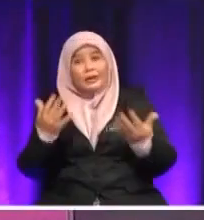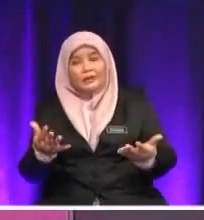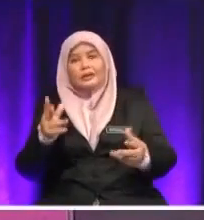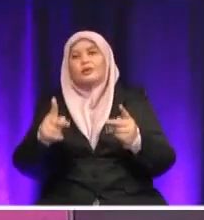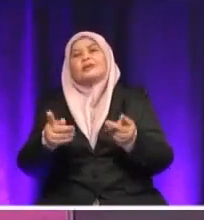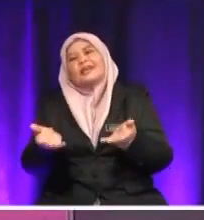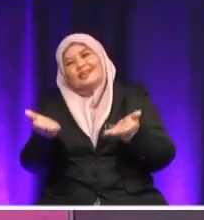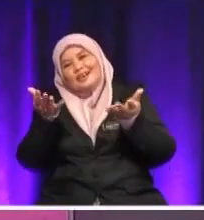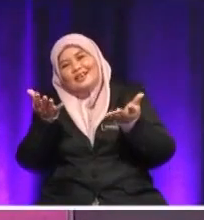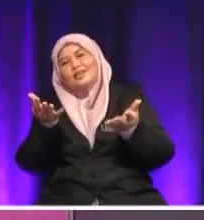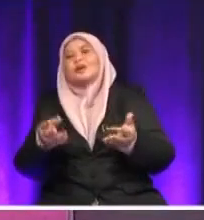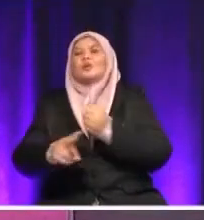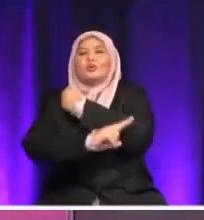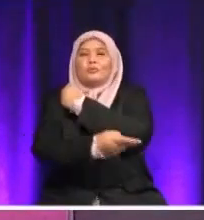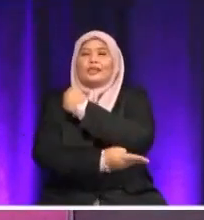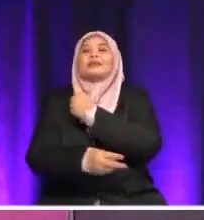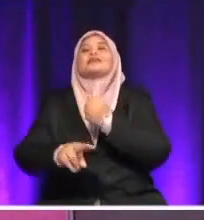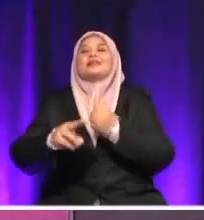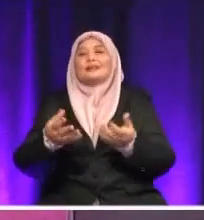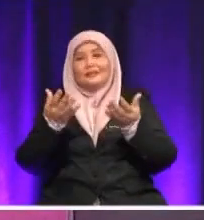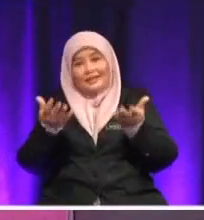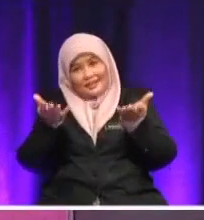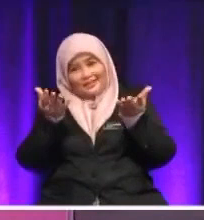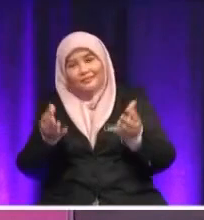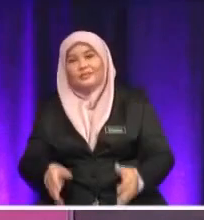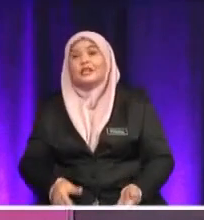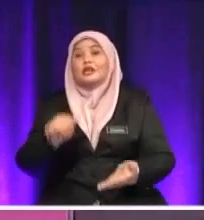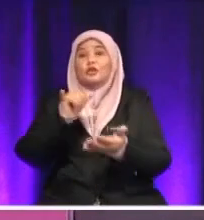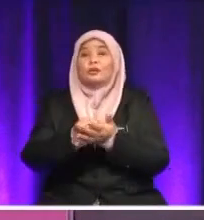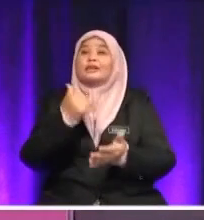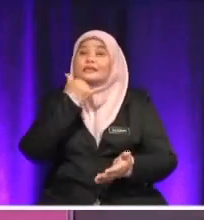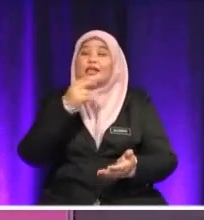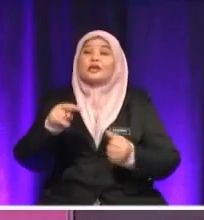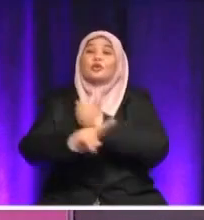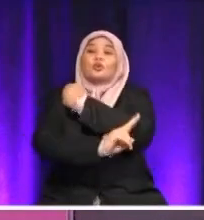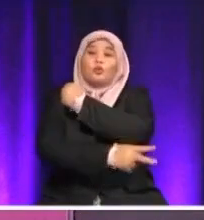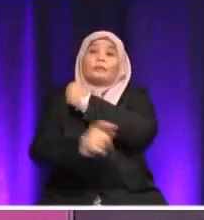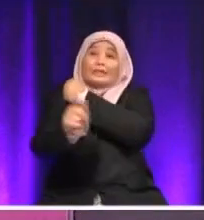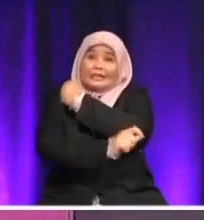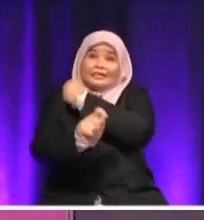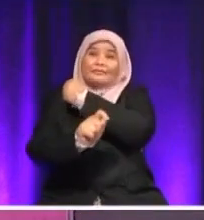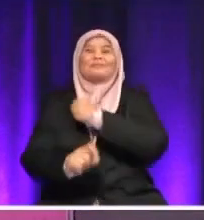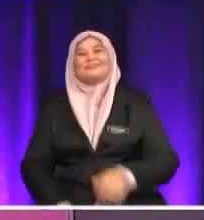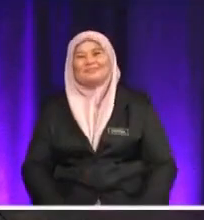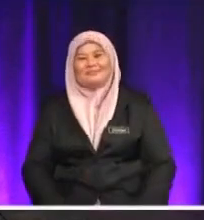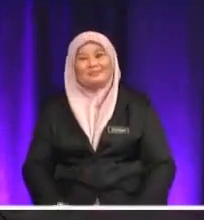kesalahannya ringan, maka hukumannya ringan. Itu ialah kesalahan dan hukum takzir. Boleh, hakim? Boleh, Ustaz.